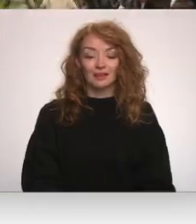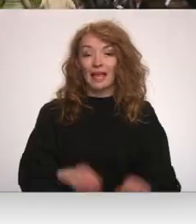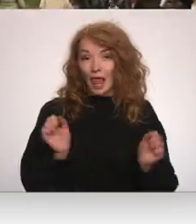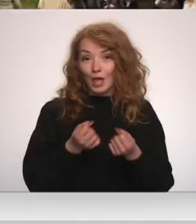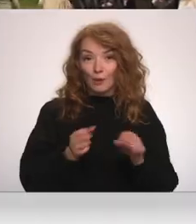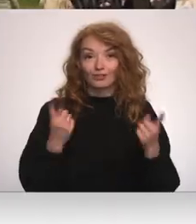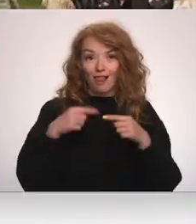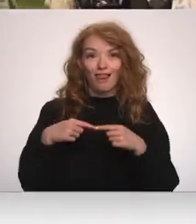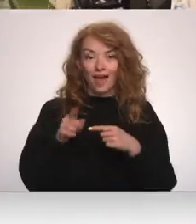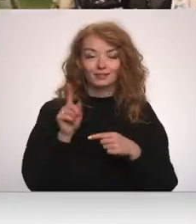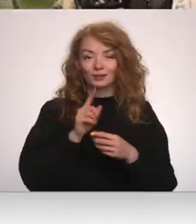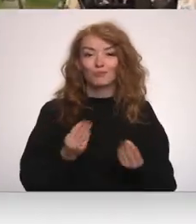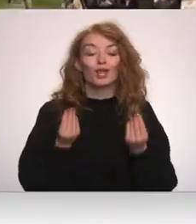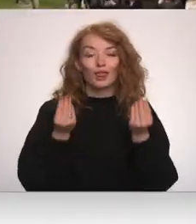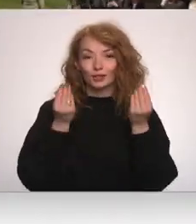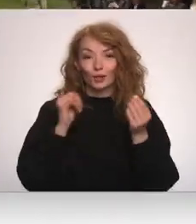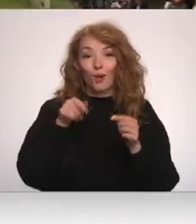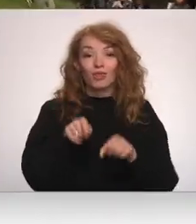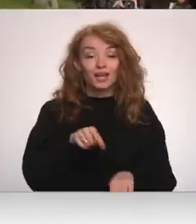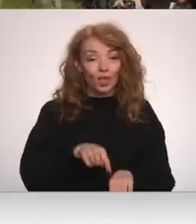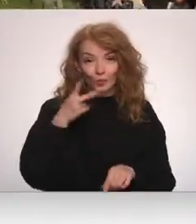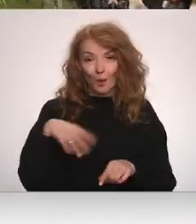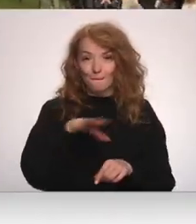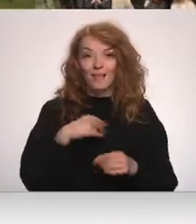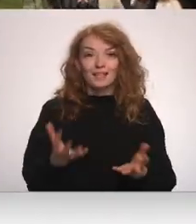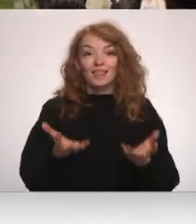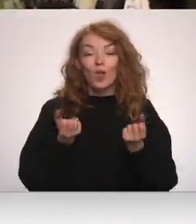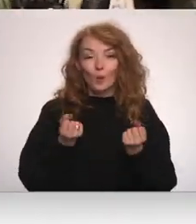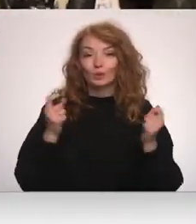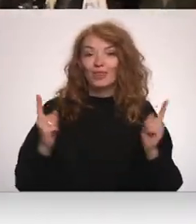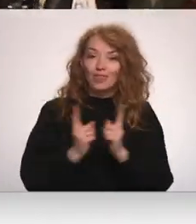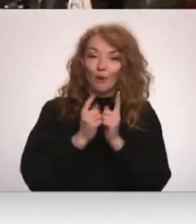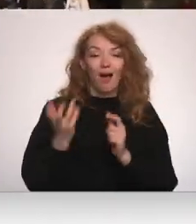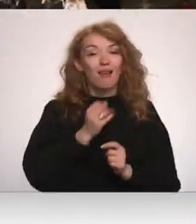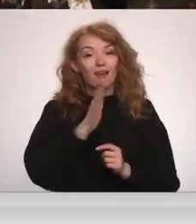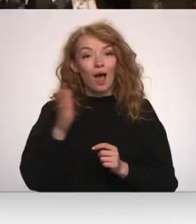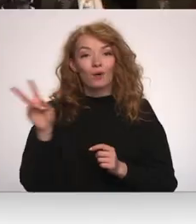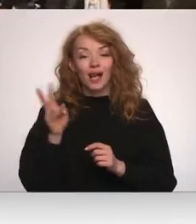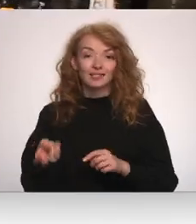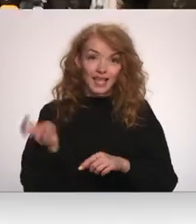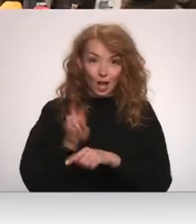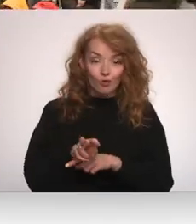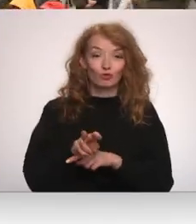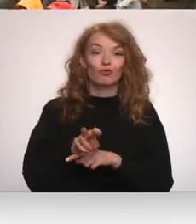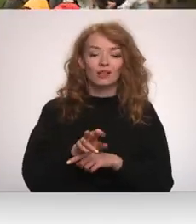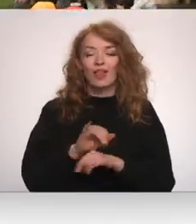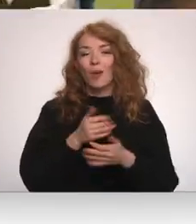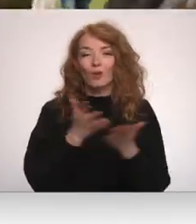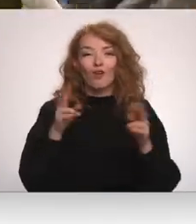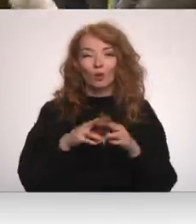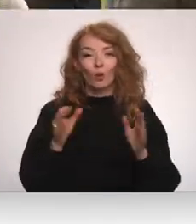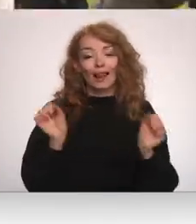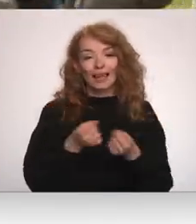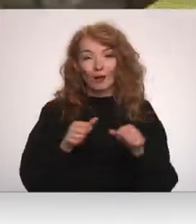Ielīgošanas laiks vispār ir brīnišķīgs, jo tās sajūtas, ko mēs gūstam, tiekoties ar ikvienu, kas ir atnākuši, jebkur, kur mēs līgojam, visi